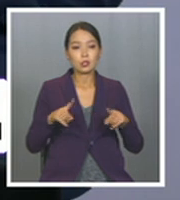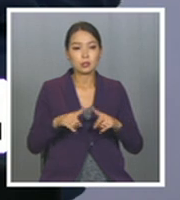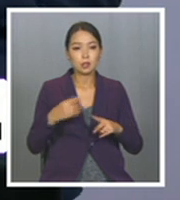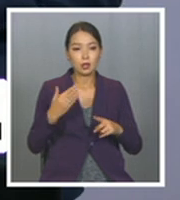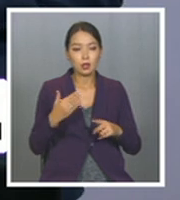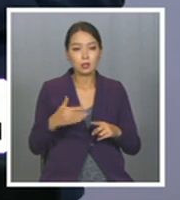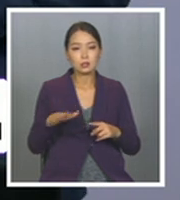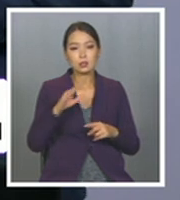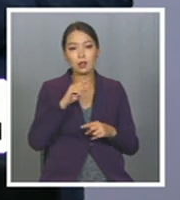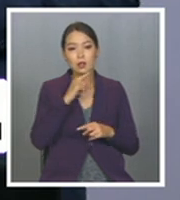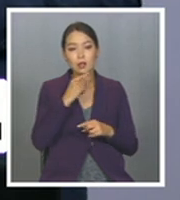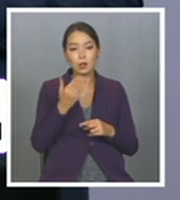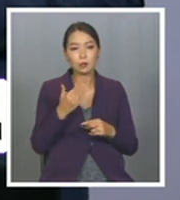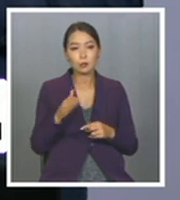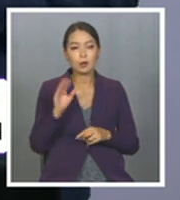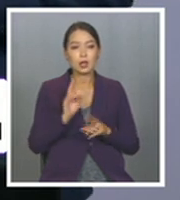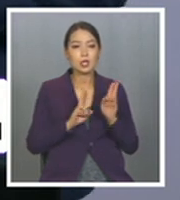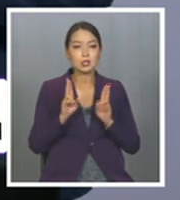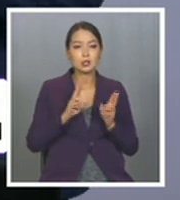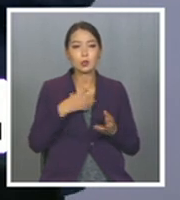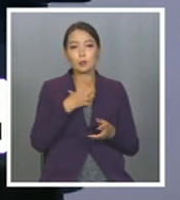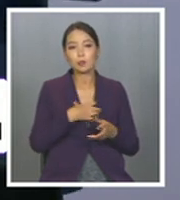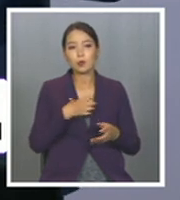теорияның негізін қалаушылардың бірі болды. Бұл